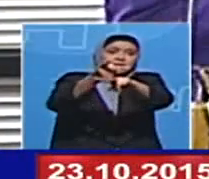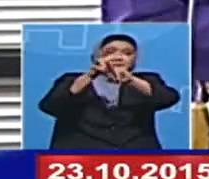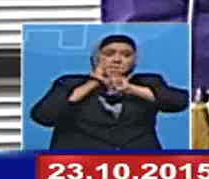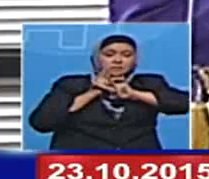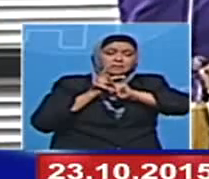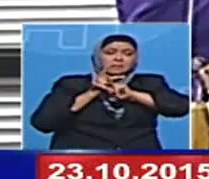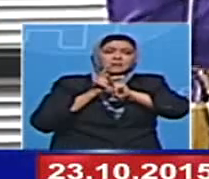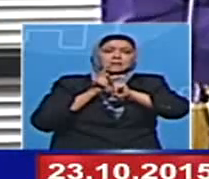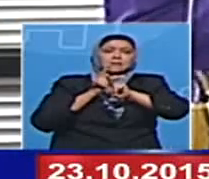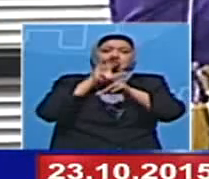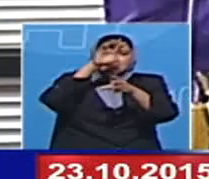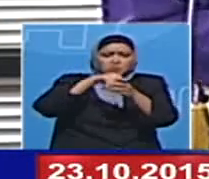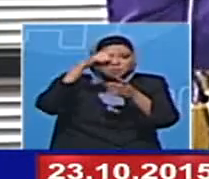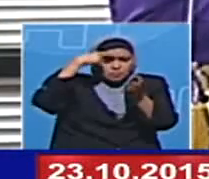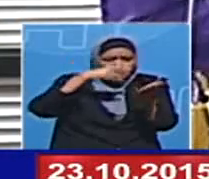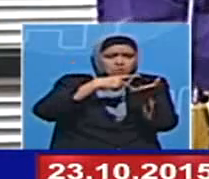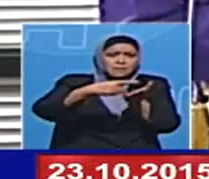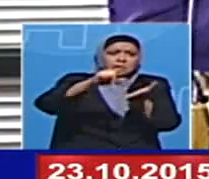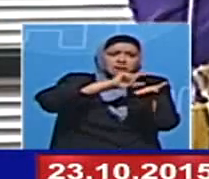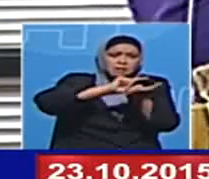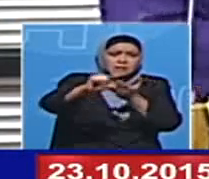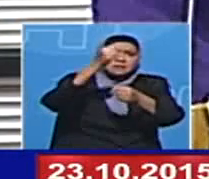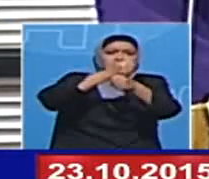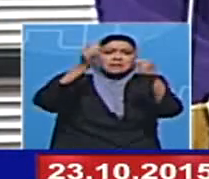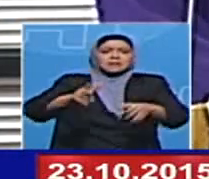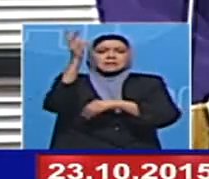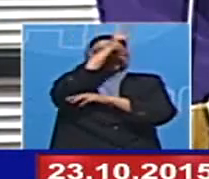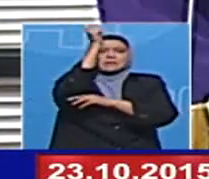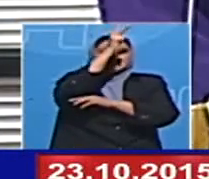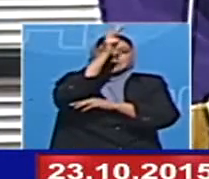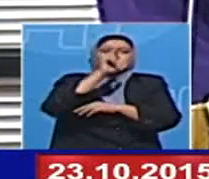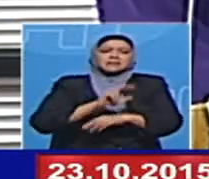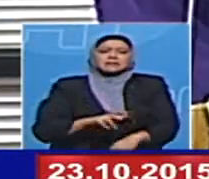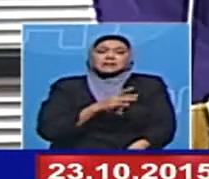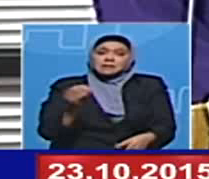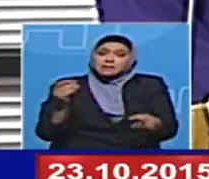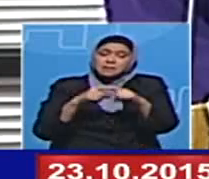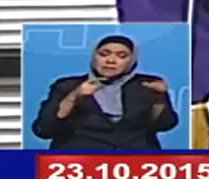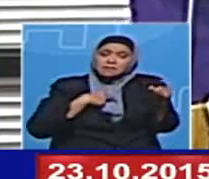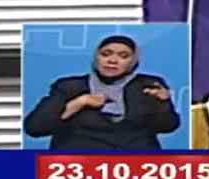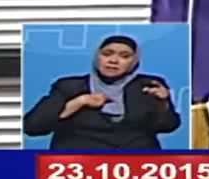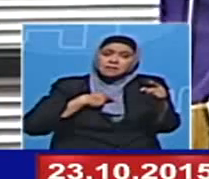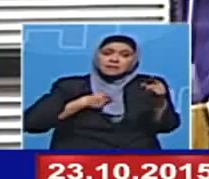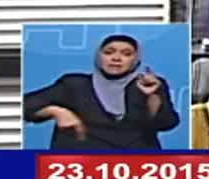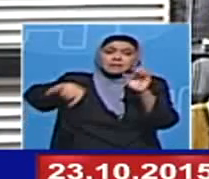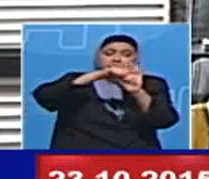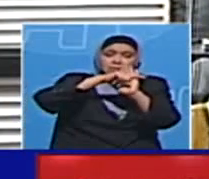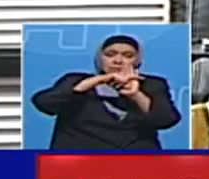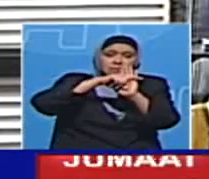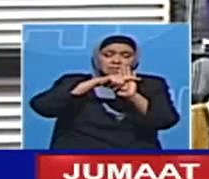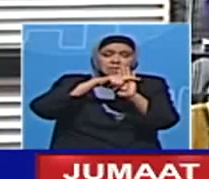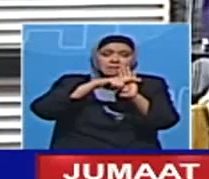termasuk untuk membayar gaji penjawat awam penarafan kredit negara pula akan